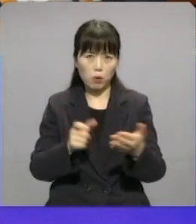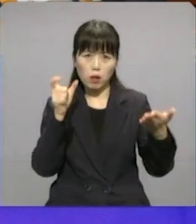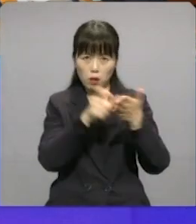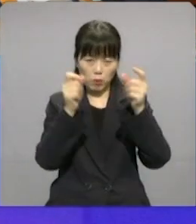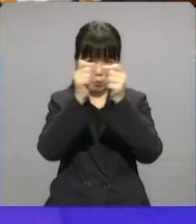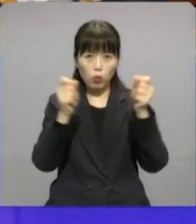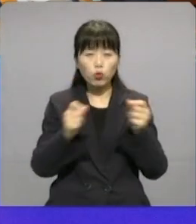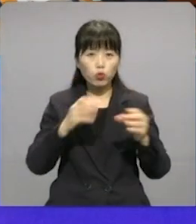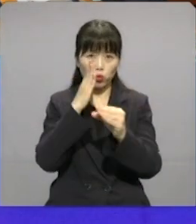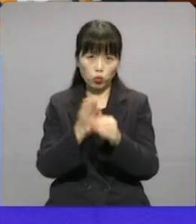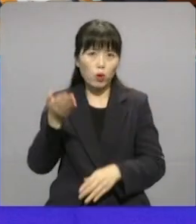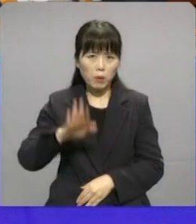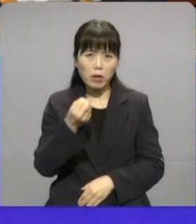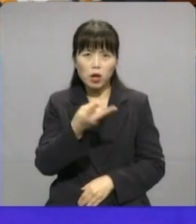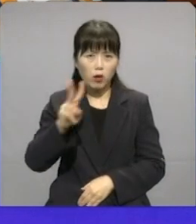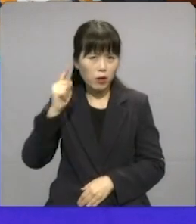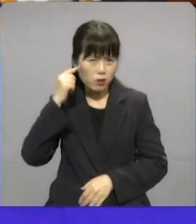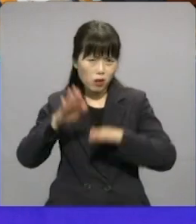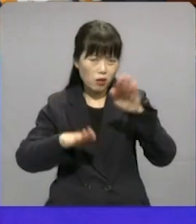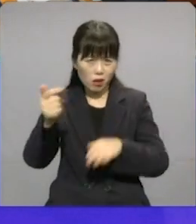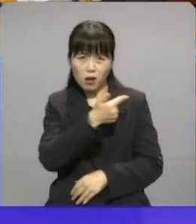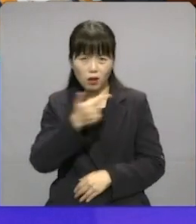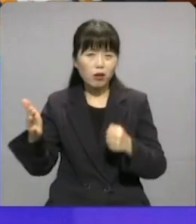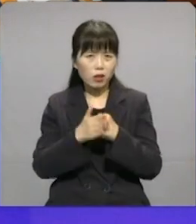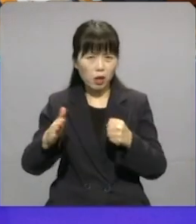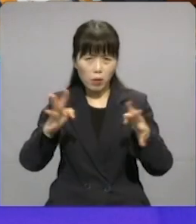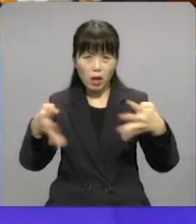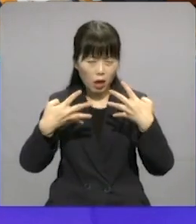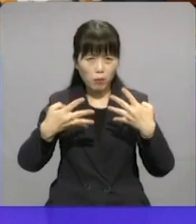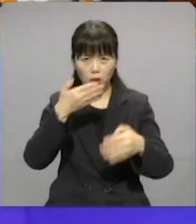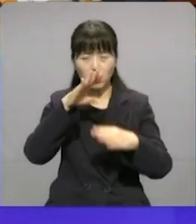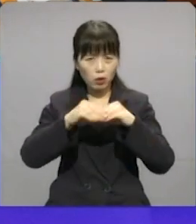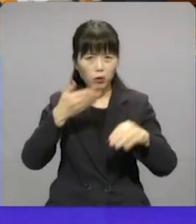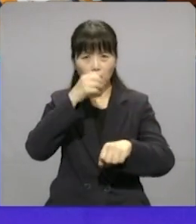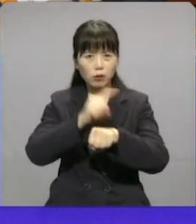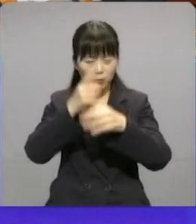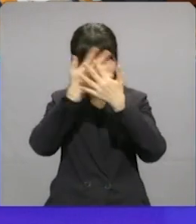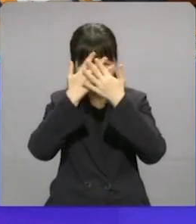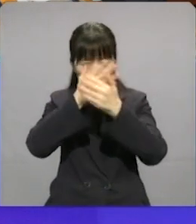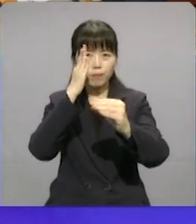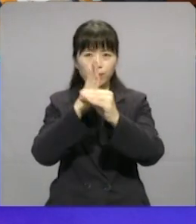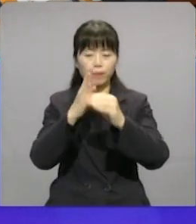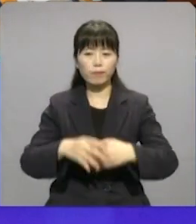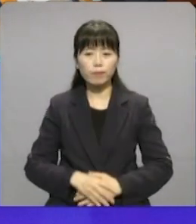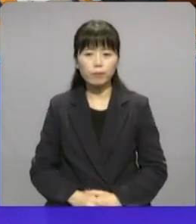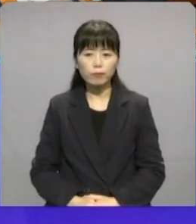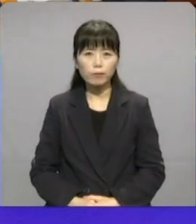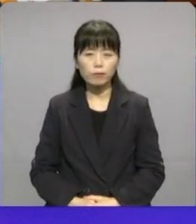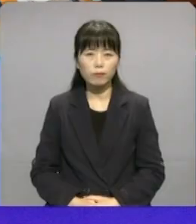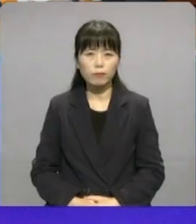상정을 보류했는데요. 하지만 여야의 의견차가 워낙 커 합의 처리 가능성은 불투명합니다. 황다인